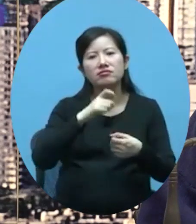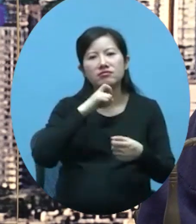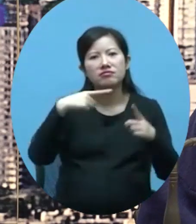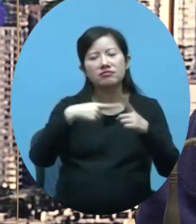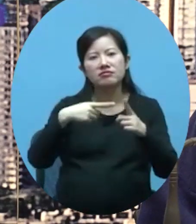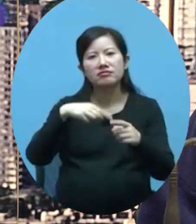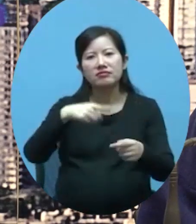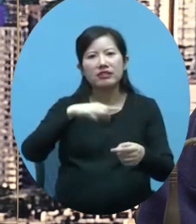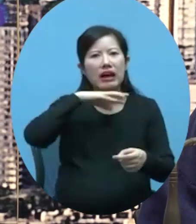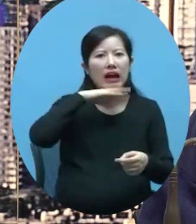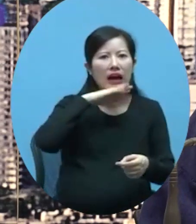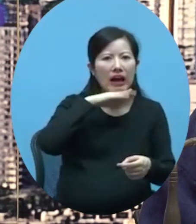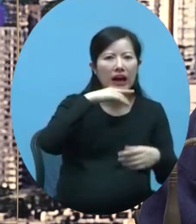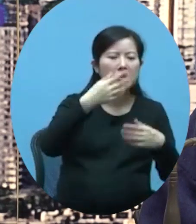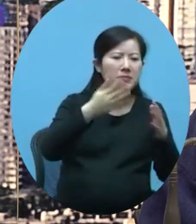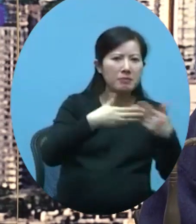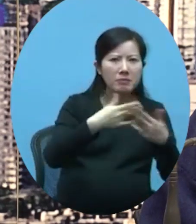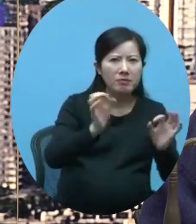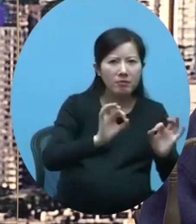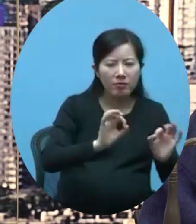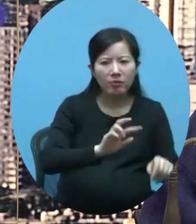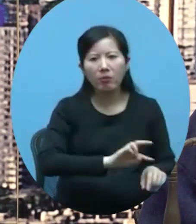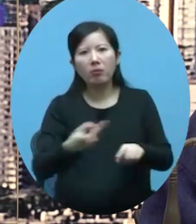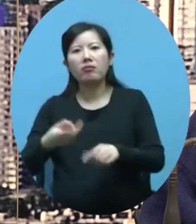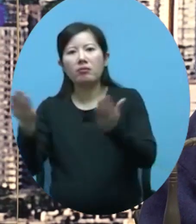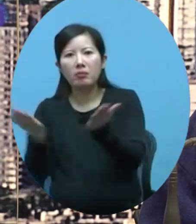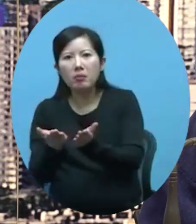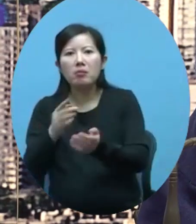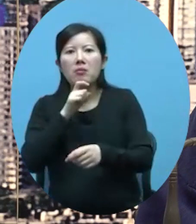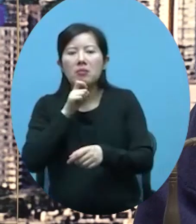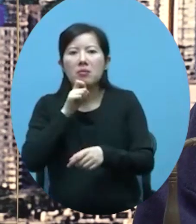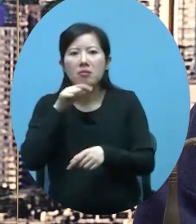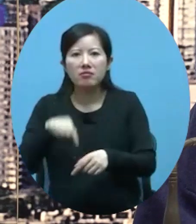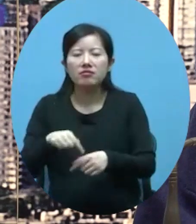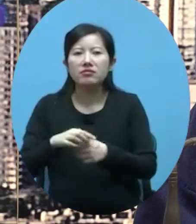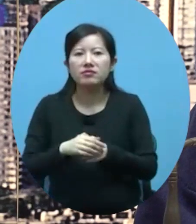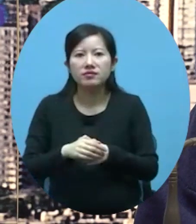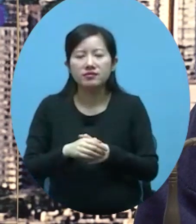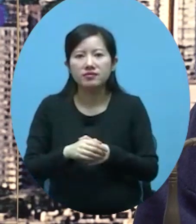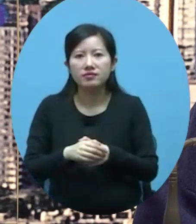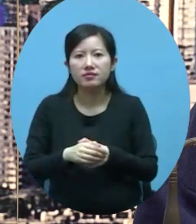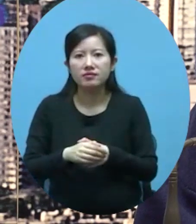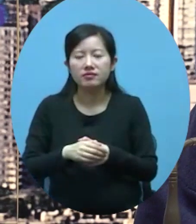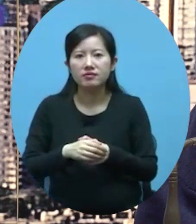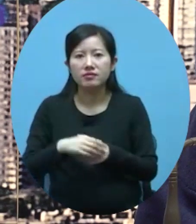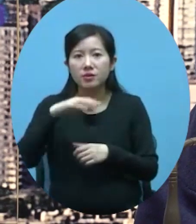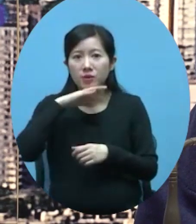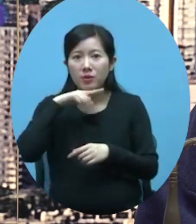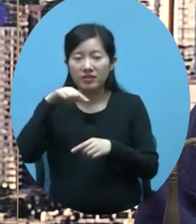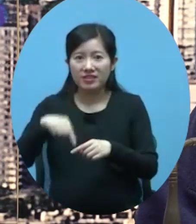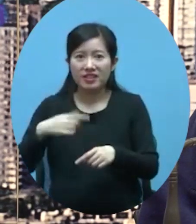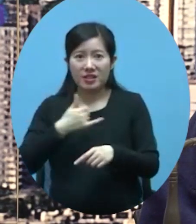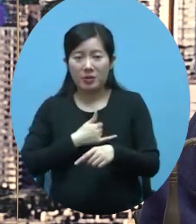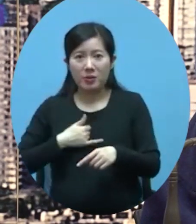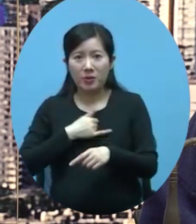回去再檢查清楚那這個如果那個病人剛才講過如果他是一個懷